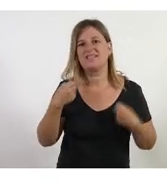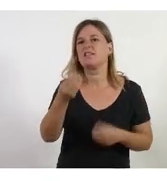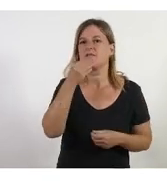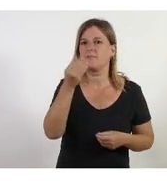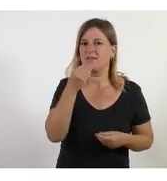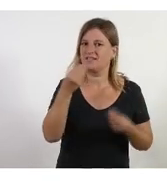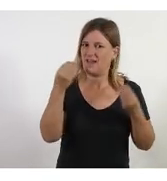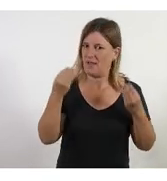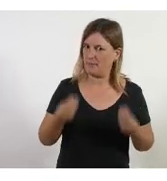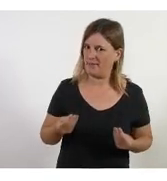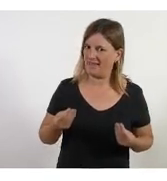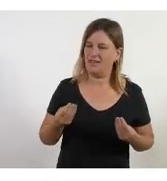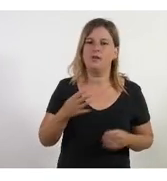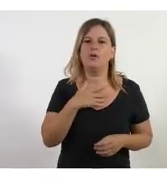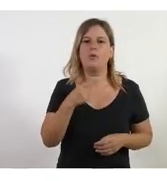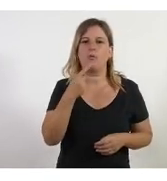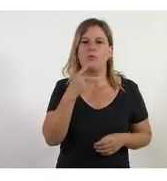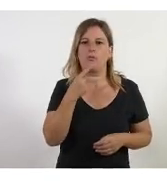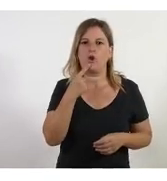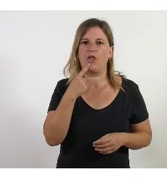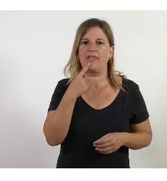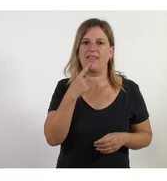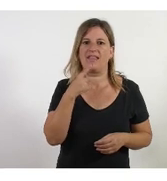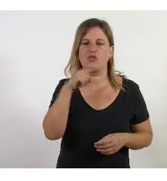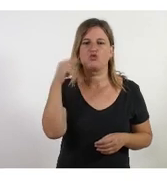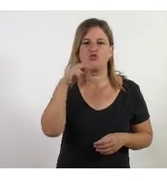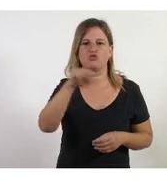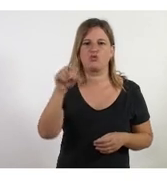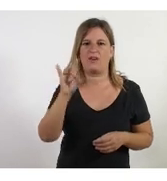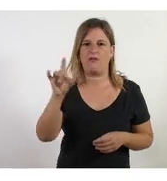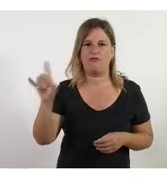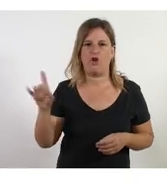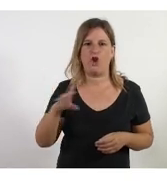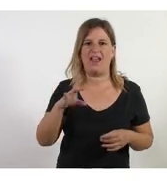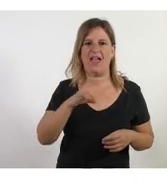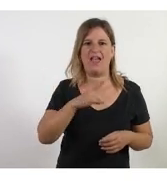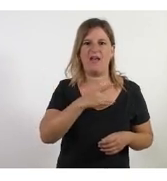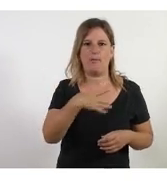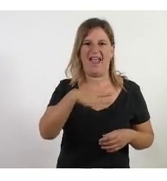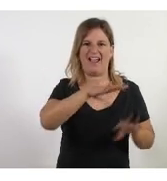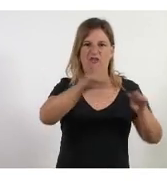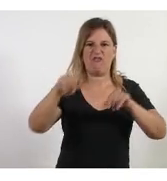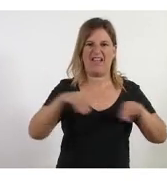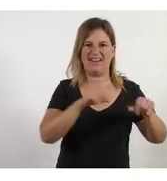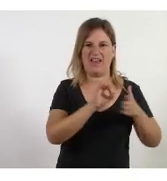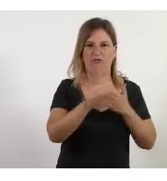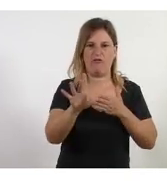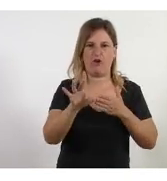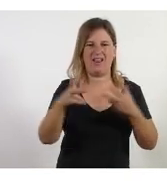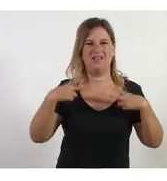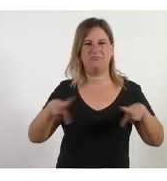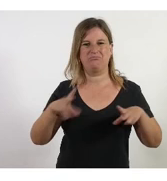bé. Menjar bé vull dir fora sucres, fora farina blanca, fora